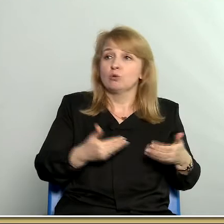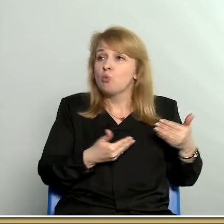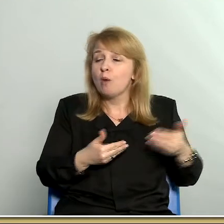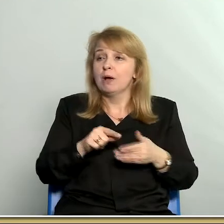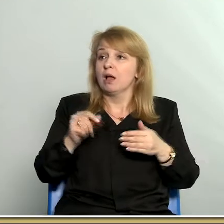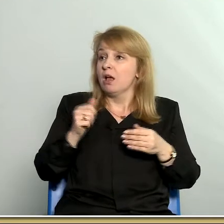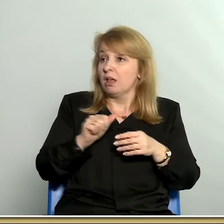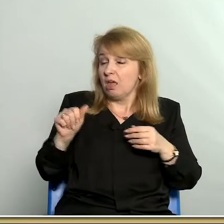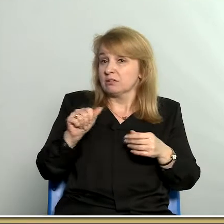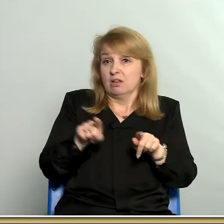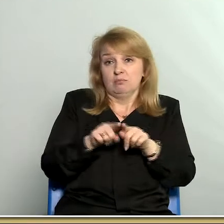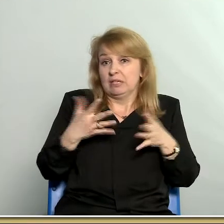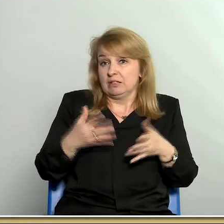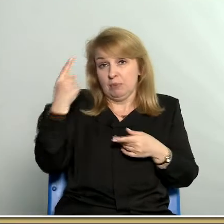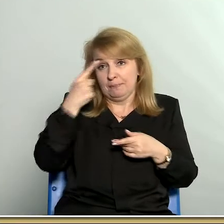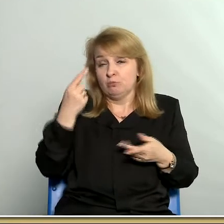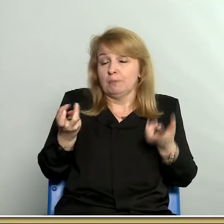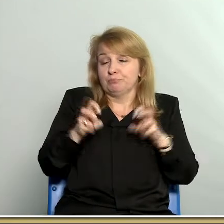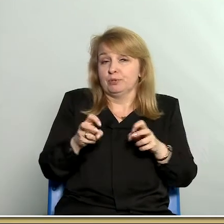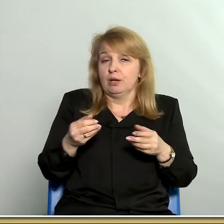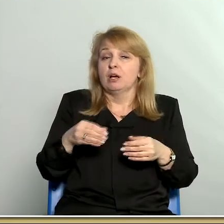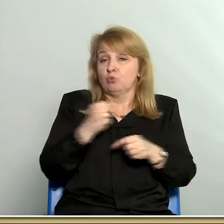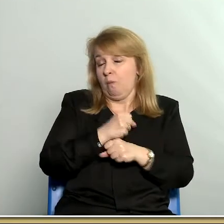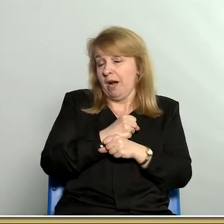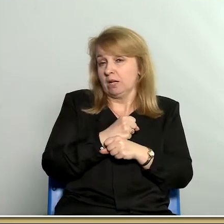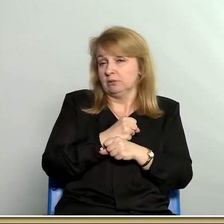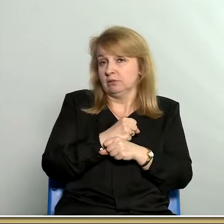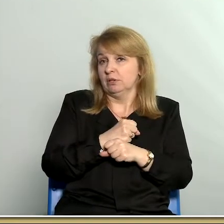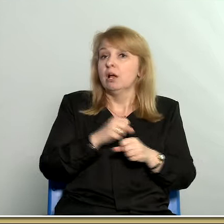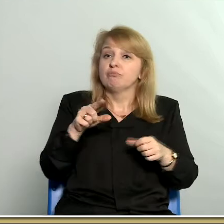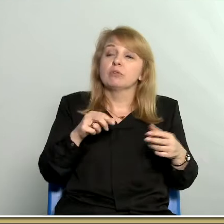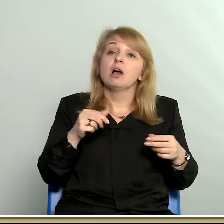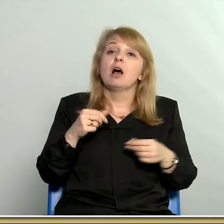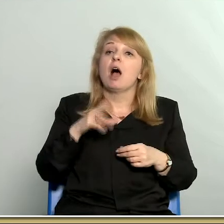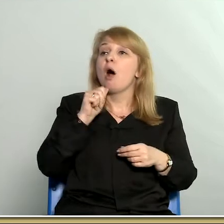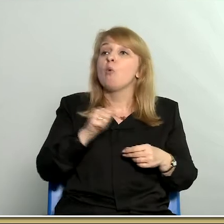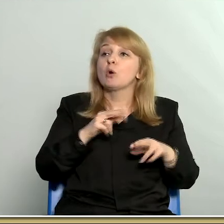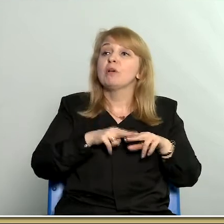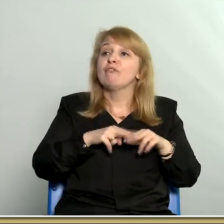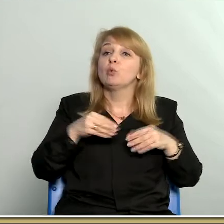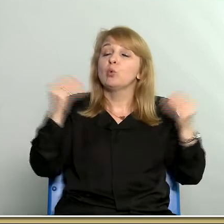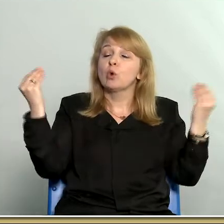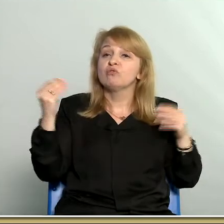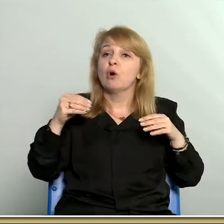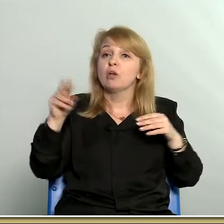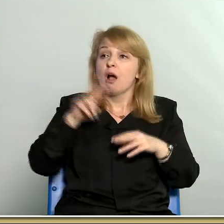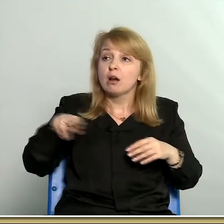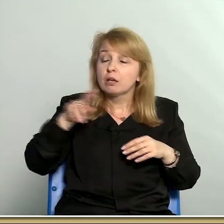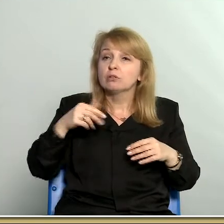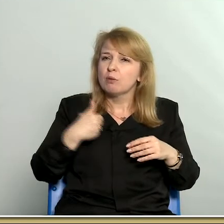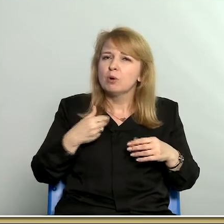mamy na myśli zatrudnienie osób. W Europejskim Funduszu Rozwoju Regionalnego, jeżeli mówimy o lepszych